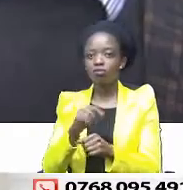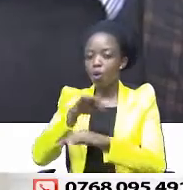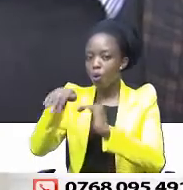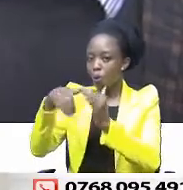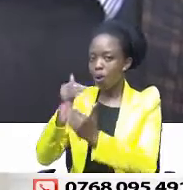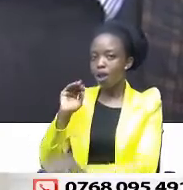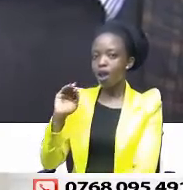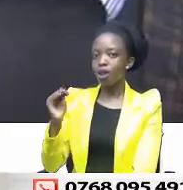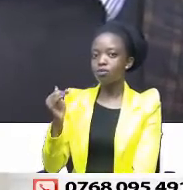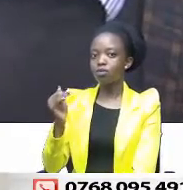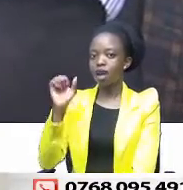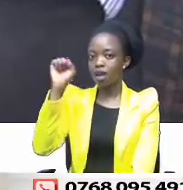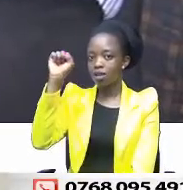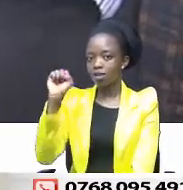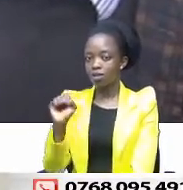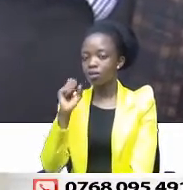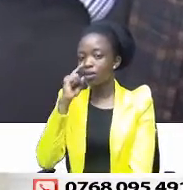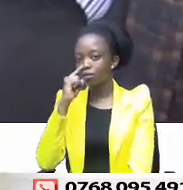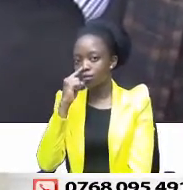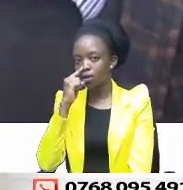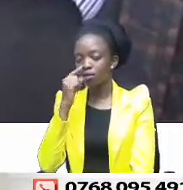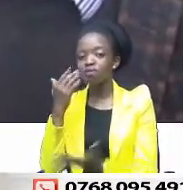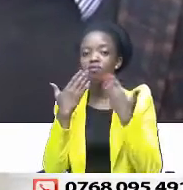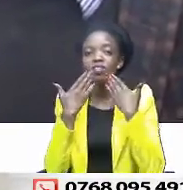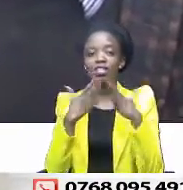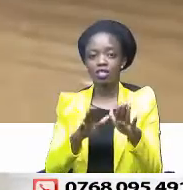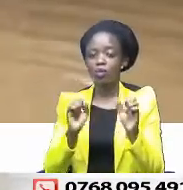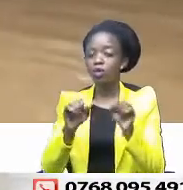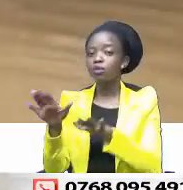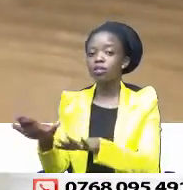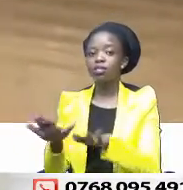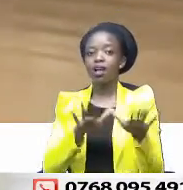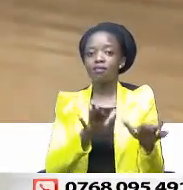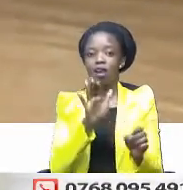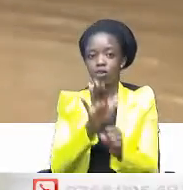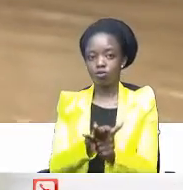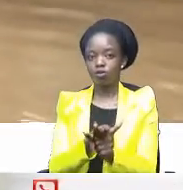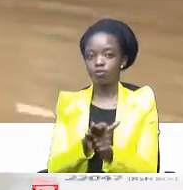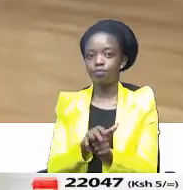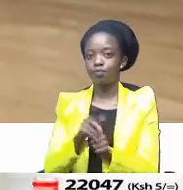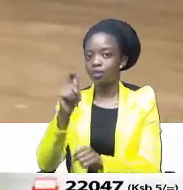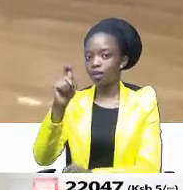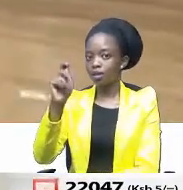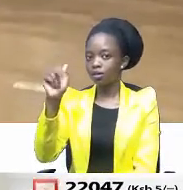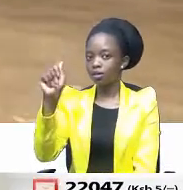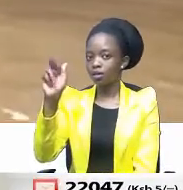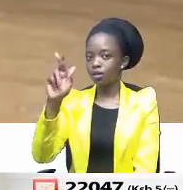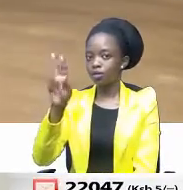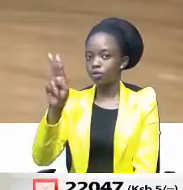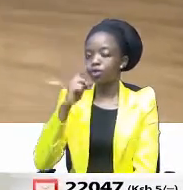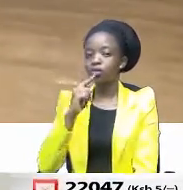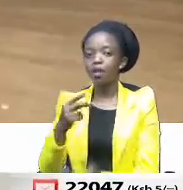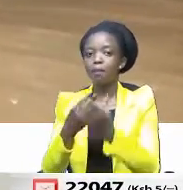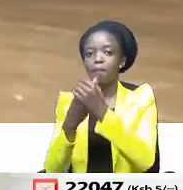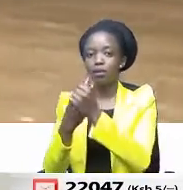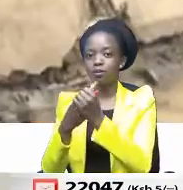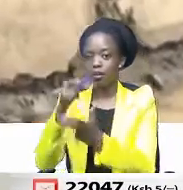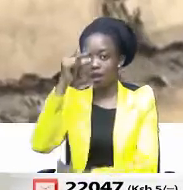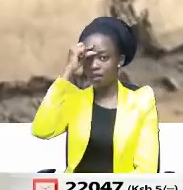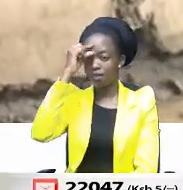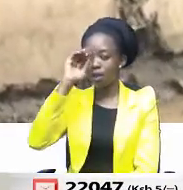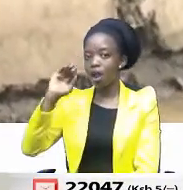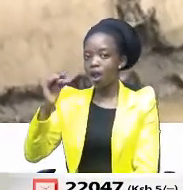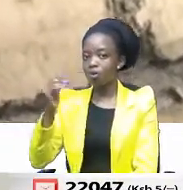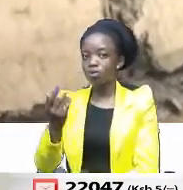huko na Southern Sudan imeisha na wataumia saidi. Aidha, Tarusi amesema ipo haja ya ushirikiano baina ya serikali ya kaunti na